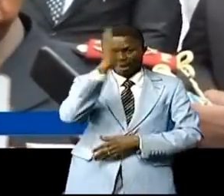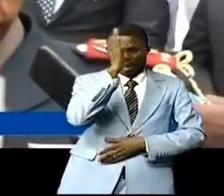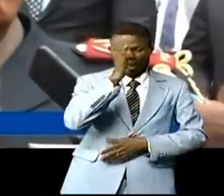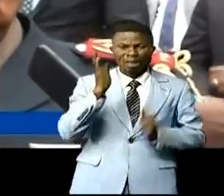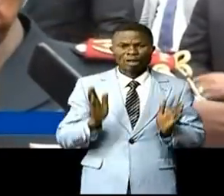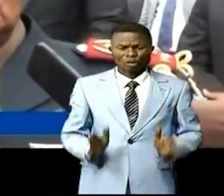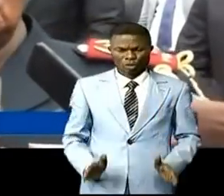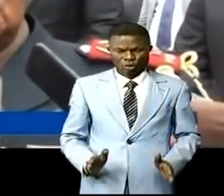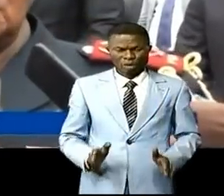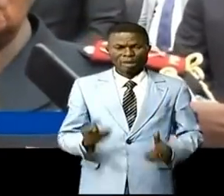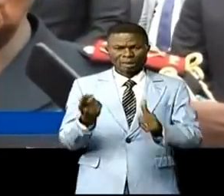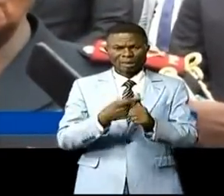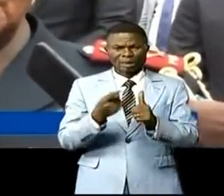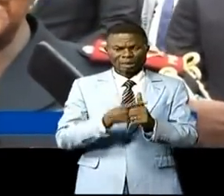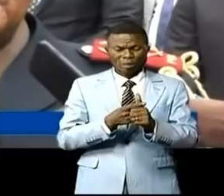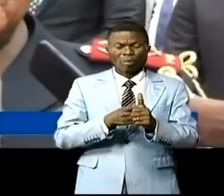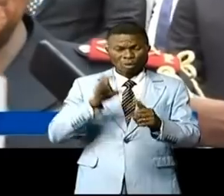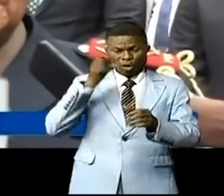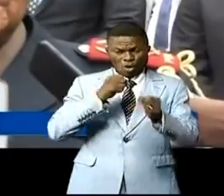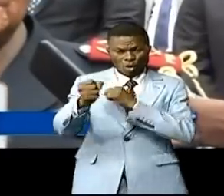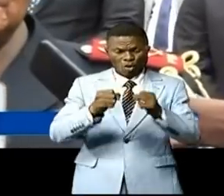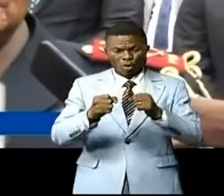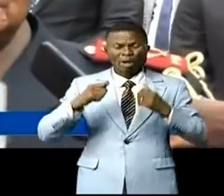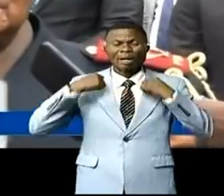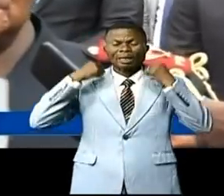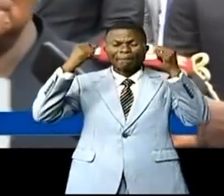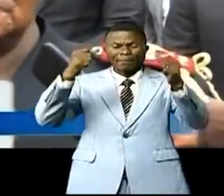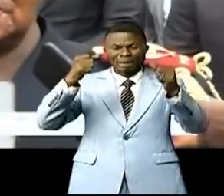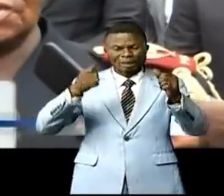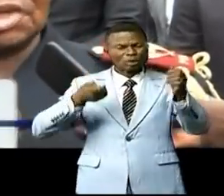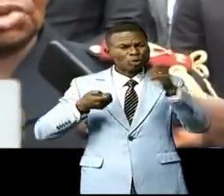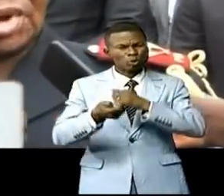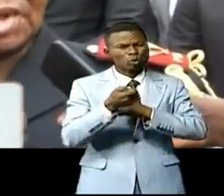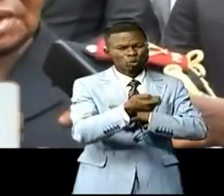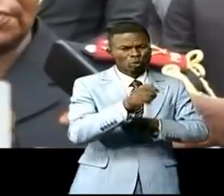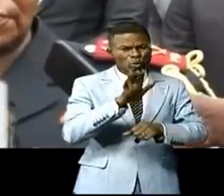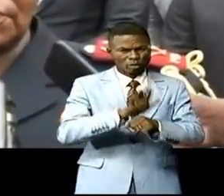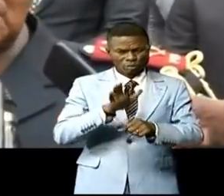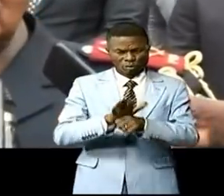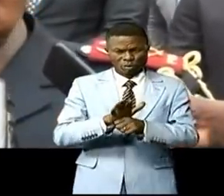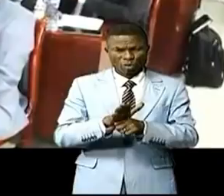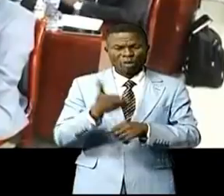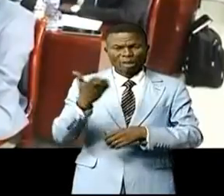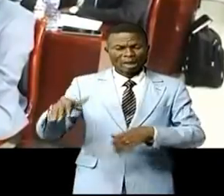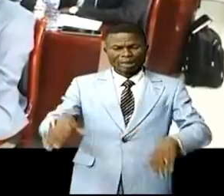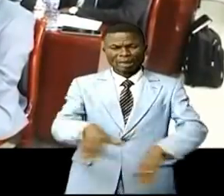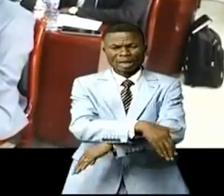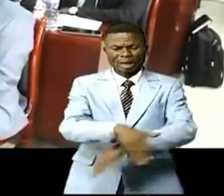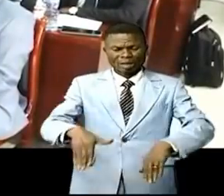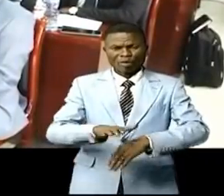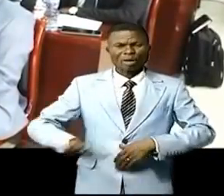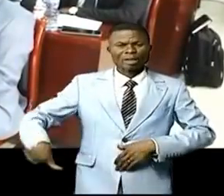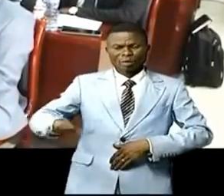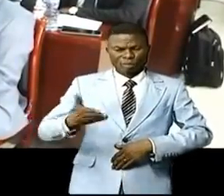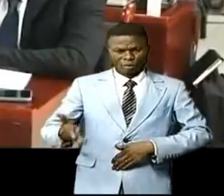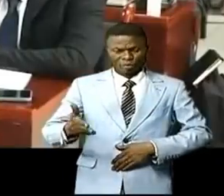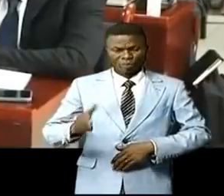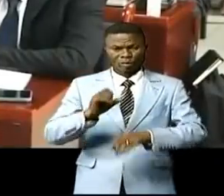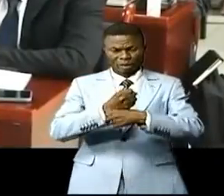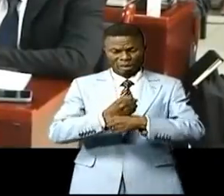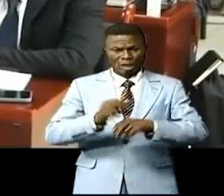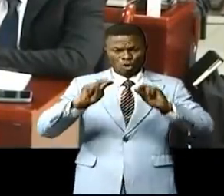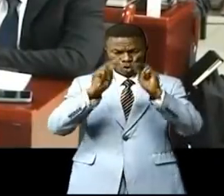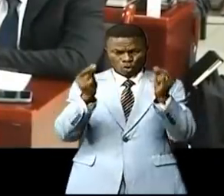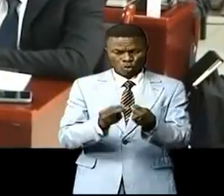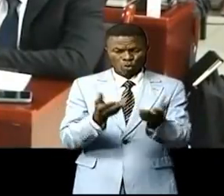et surtout la lutte contre les criminalités transnationales et transfrontalières. Depuis la mise sur pied de